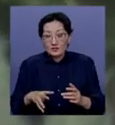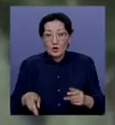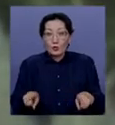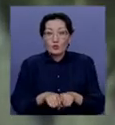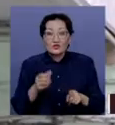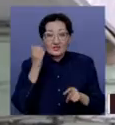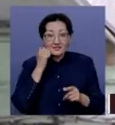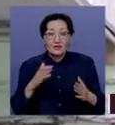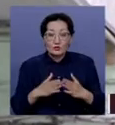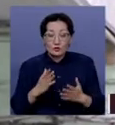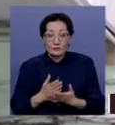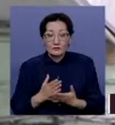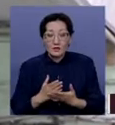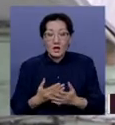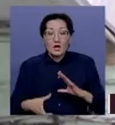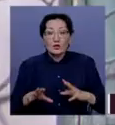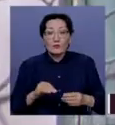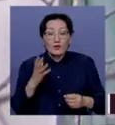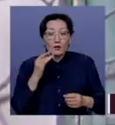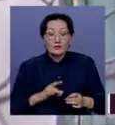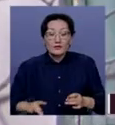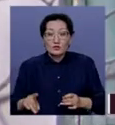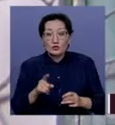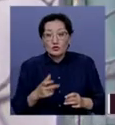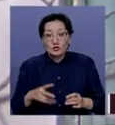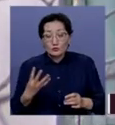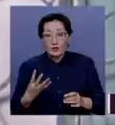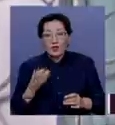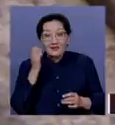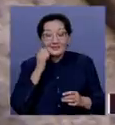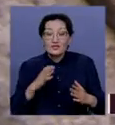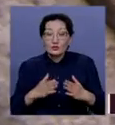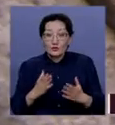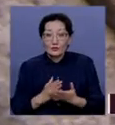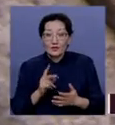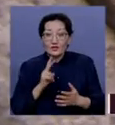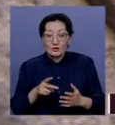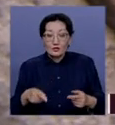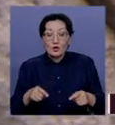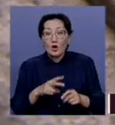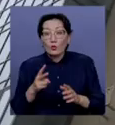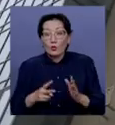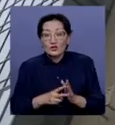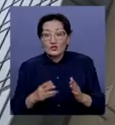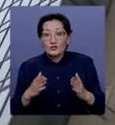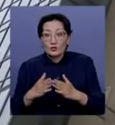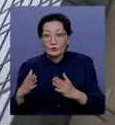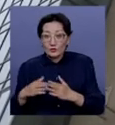1340 дом бар. Айта кетейін, жалпы Алмалы ауданында 134 ескі үй бар. 2 жыл ішінде 17